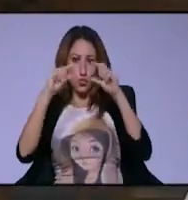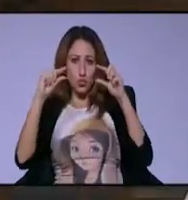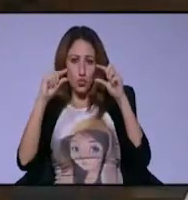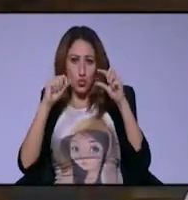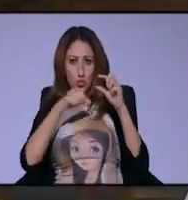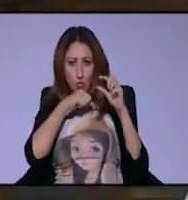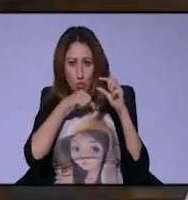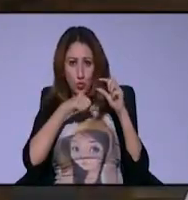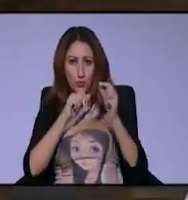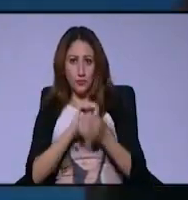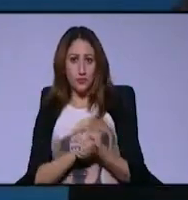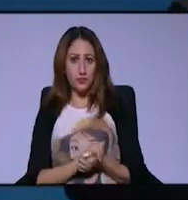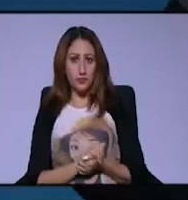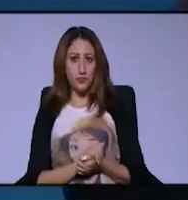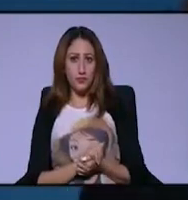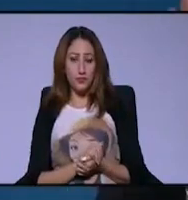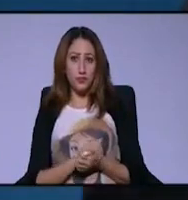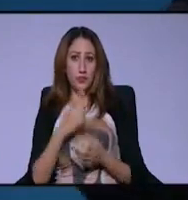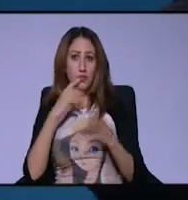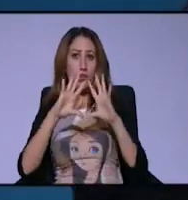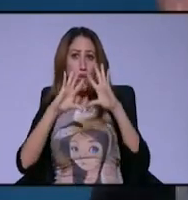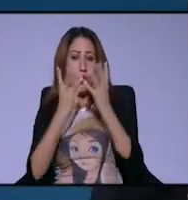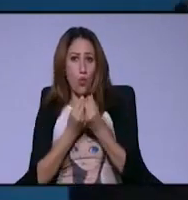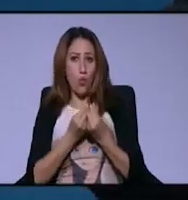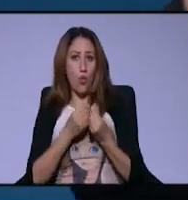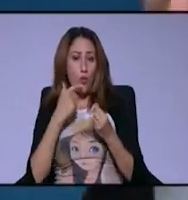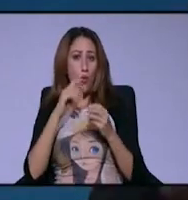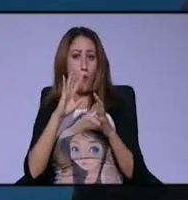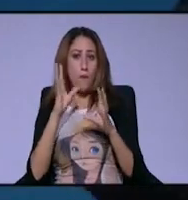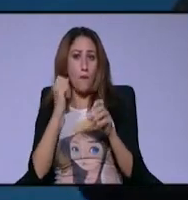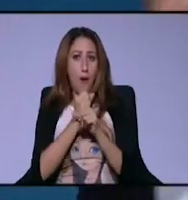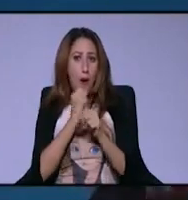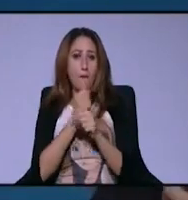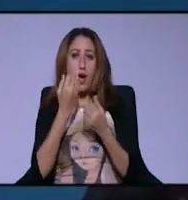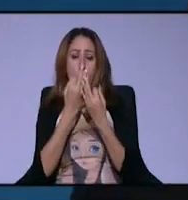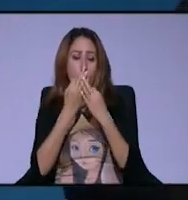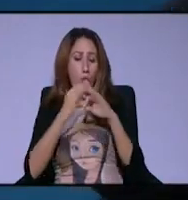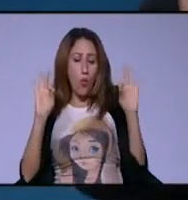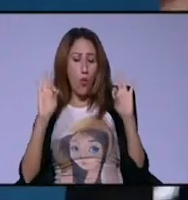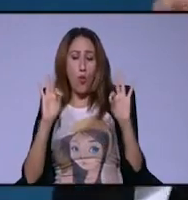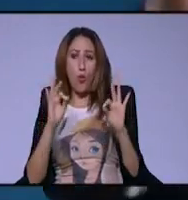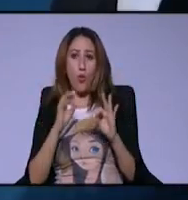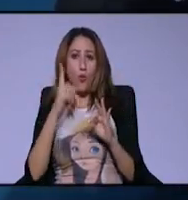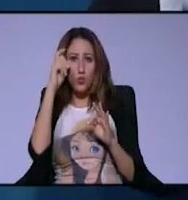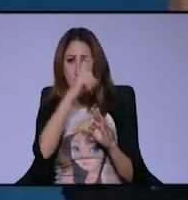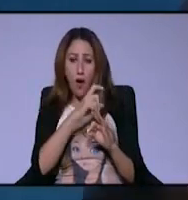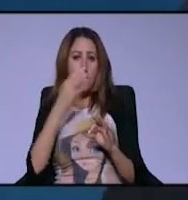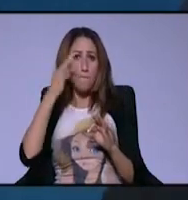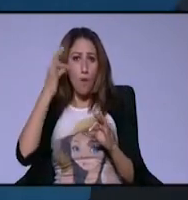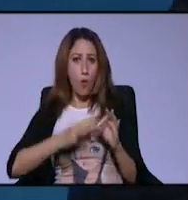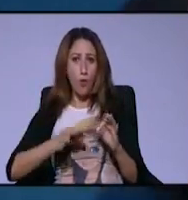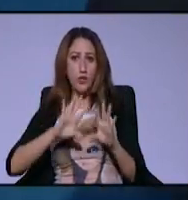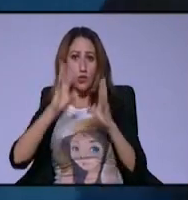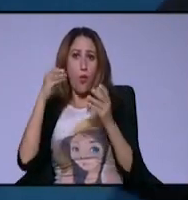اللحظة النادرة من الزمن بكل مجرياتها وأحداثها وغرائبها ومشقاتها وعجائبها، فأنزل